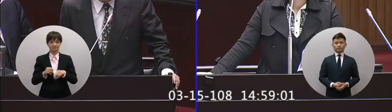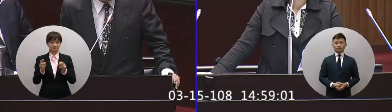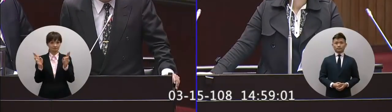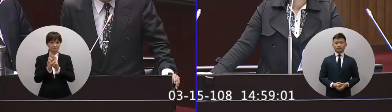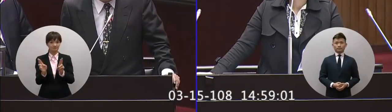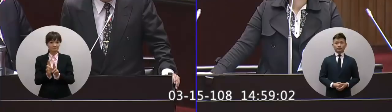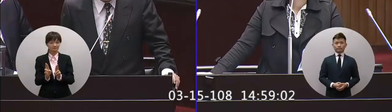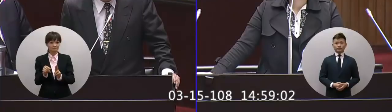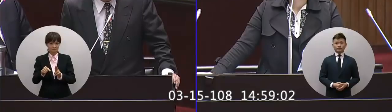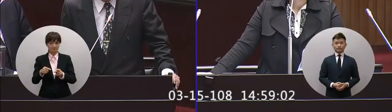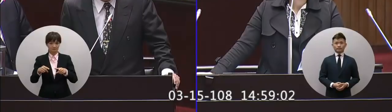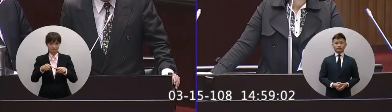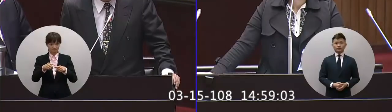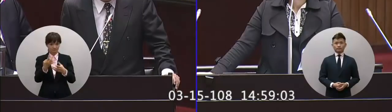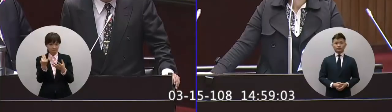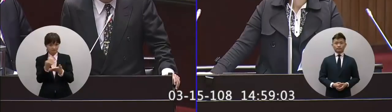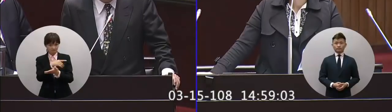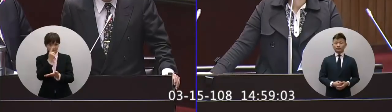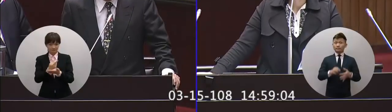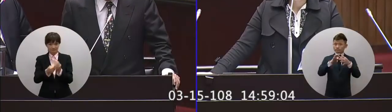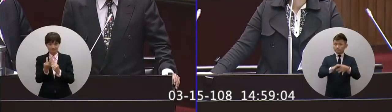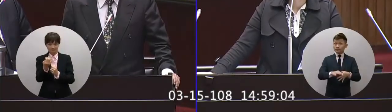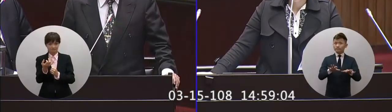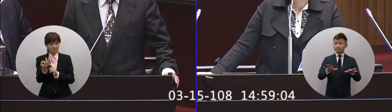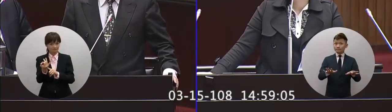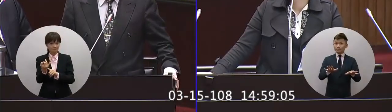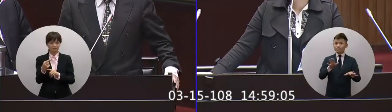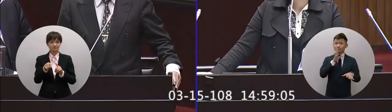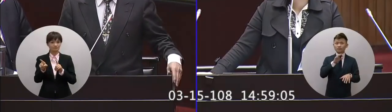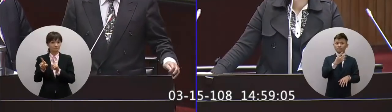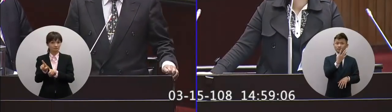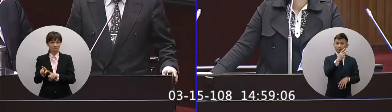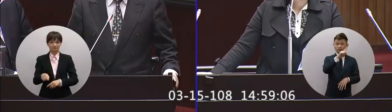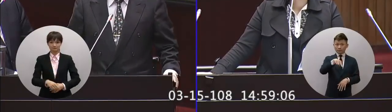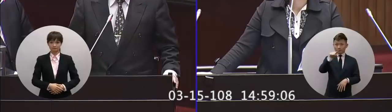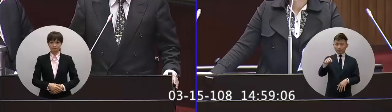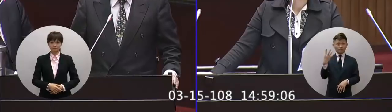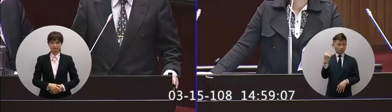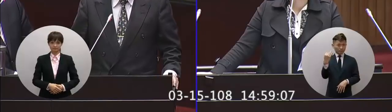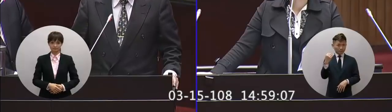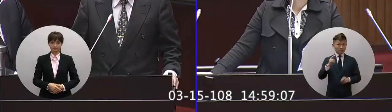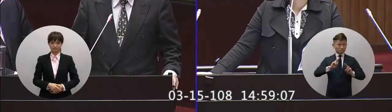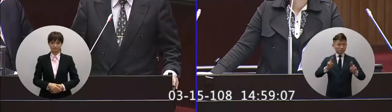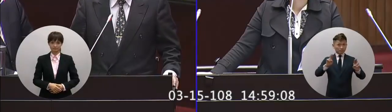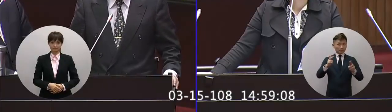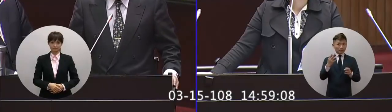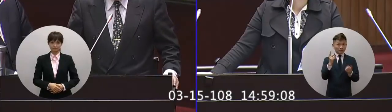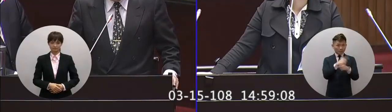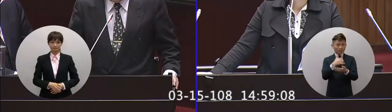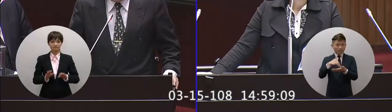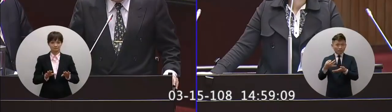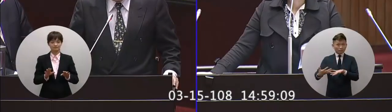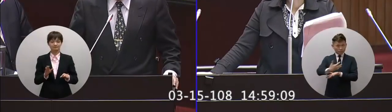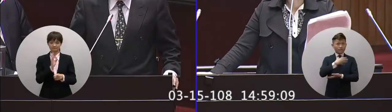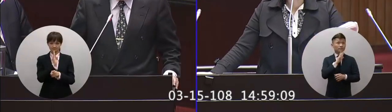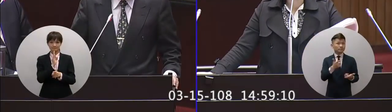电的趸购费率里面，那么先来。 所以现在是要用瓦数，发电的瓦数来收费吗？ 目前